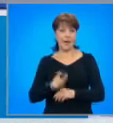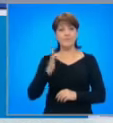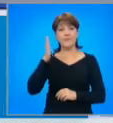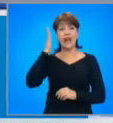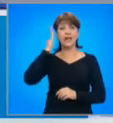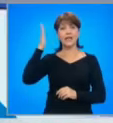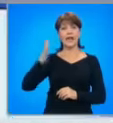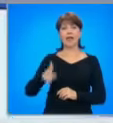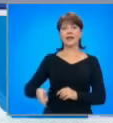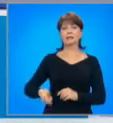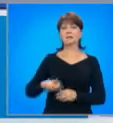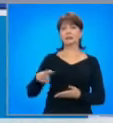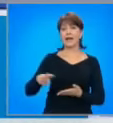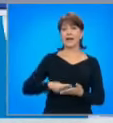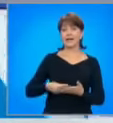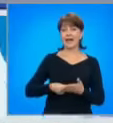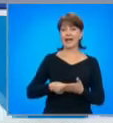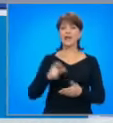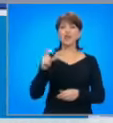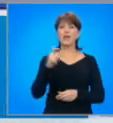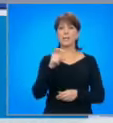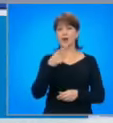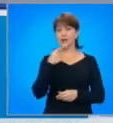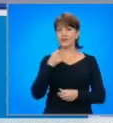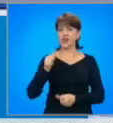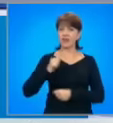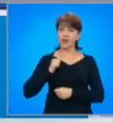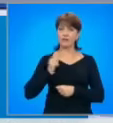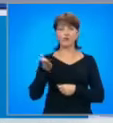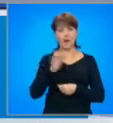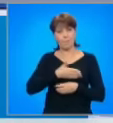Генералният секретар на НАТО Йенс Столтенберг заяви, че НАТО ще продължи